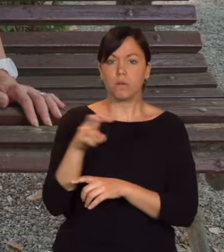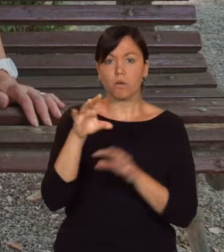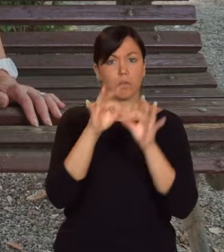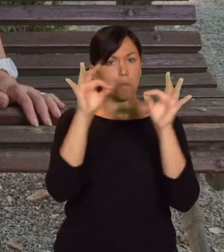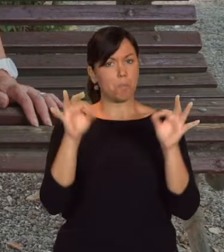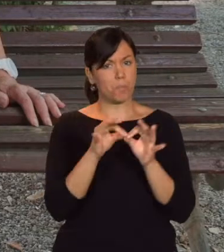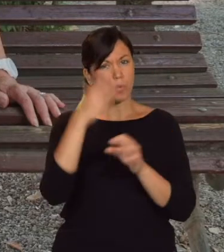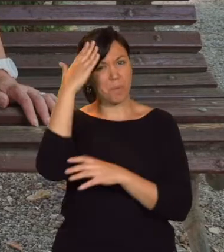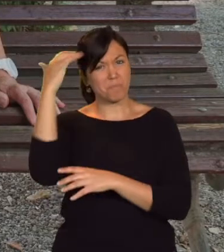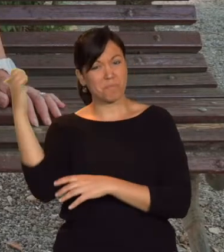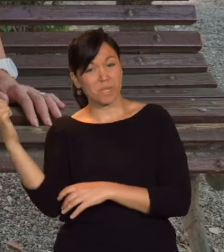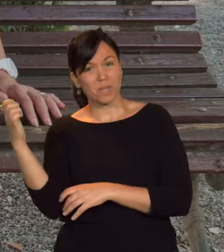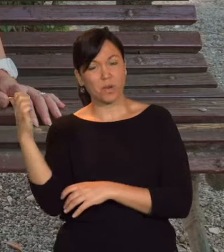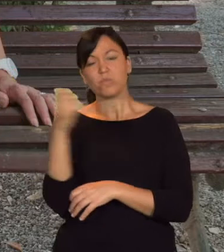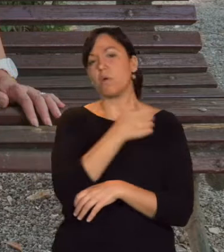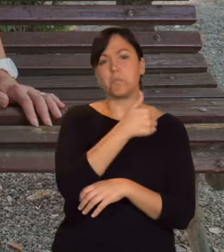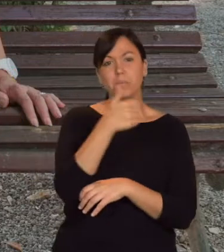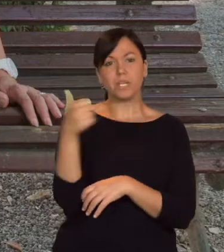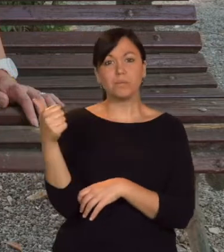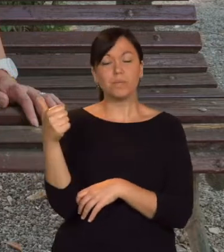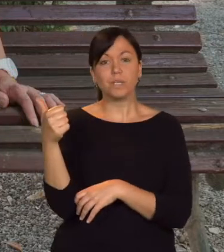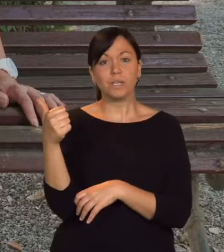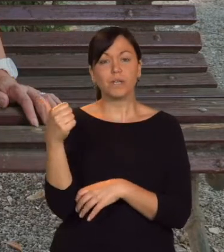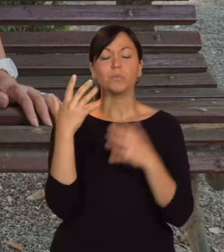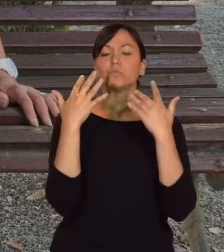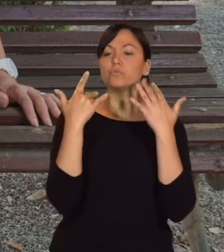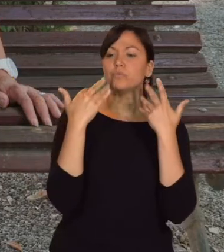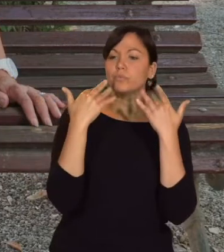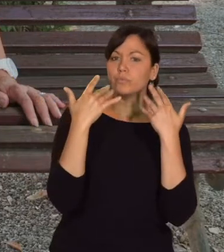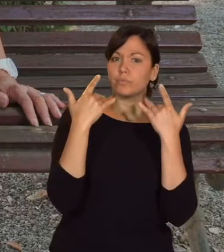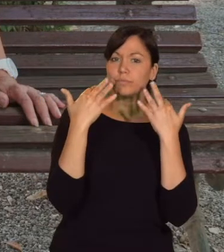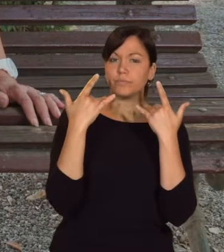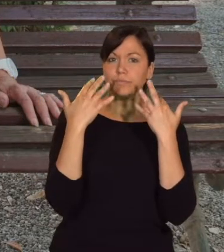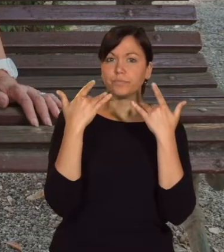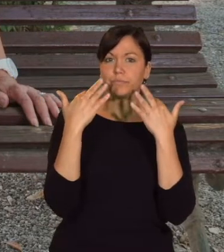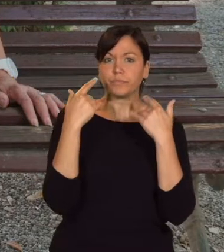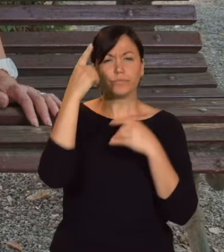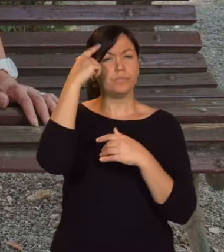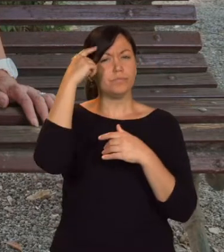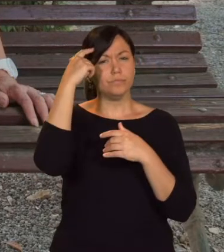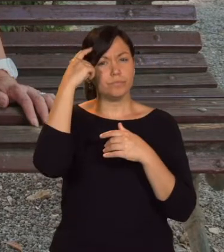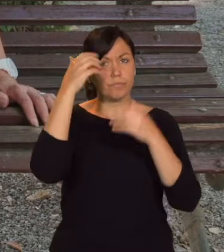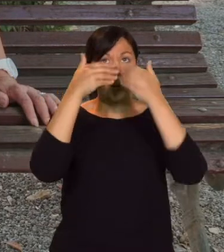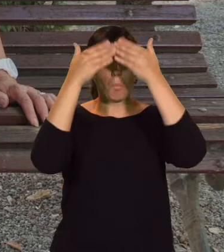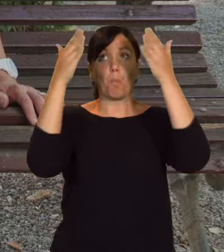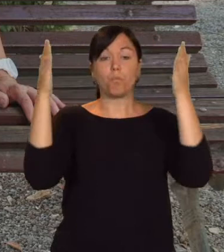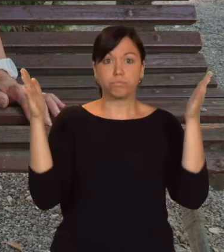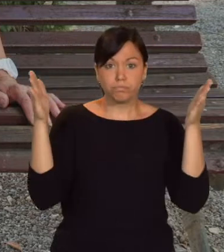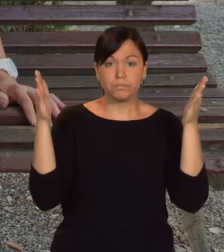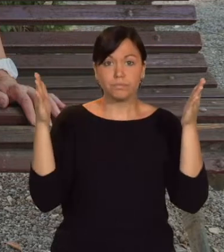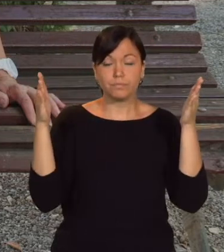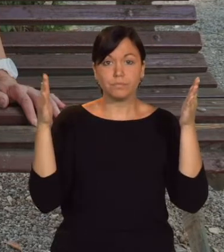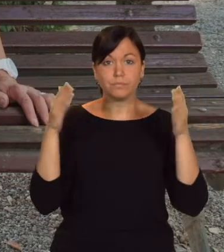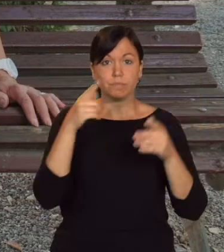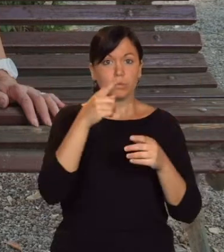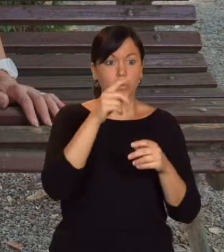lo primero que es va a que tomar el aire y a que la cabeza te se despeje un poquito y